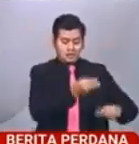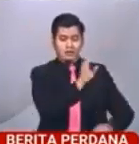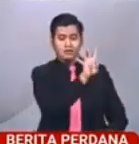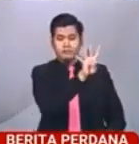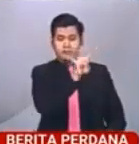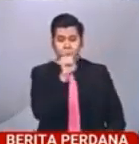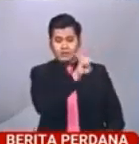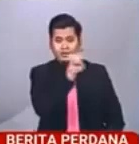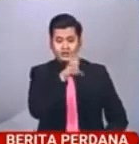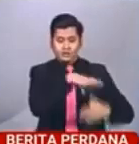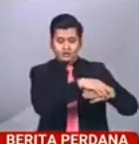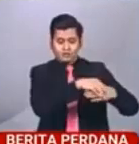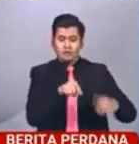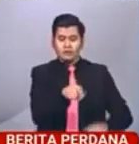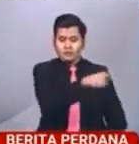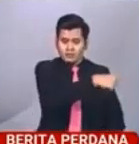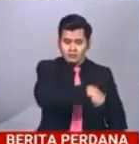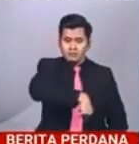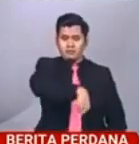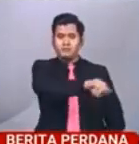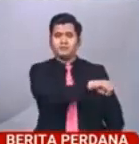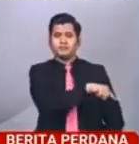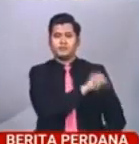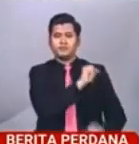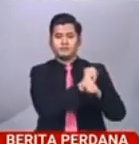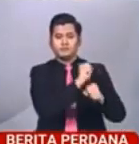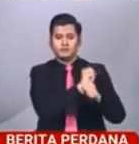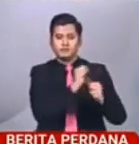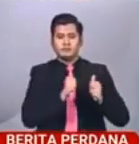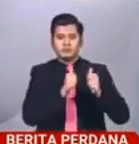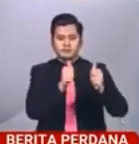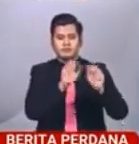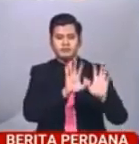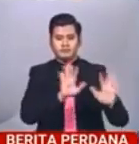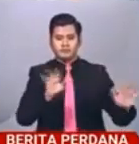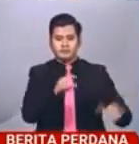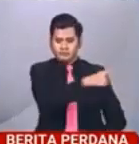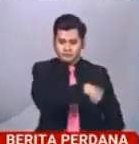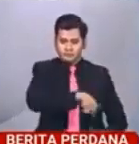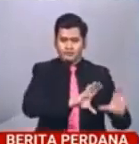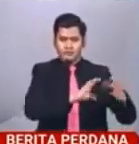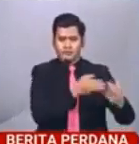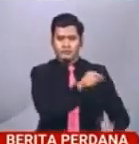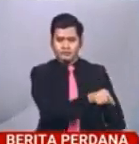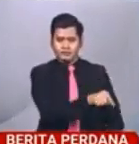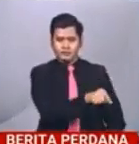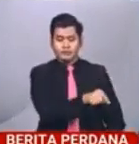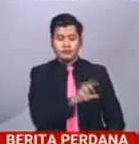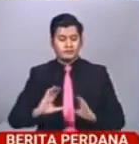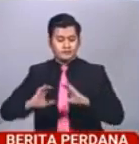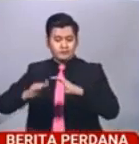daripada apa ni petugas-petugas daripada Jabatan Kesihatan. Dan yang selainnya,